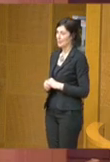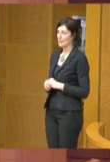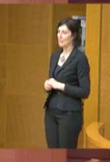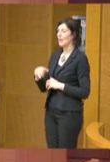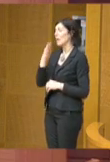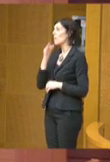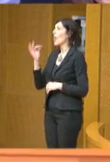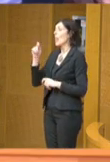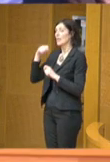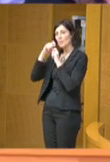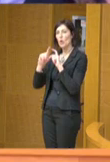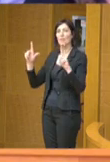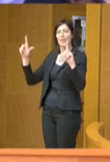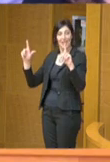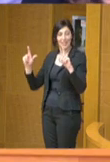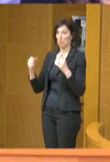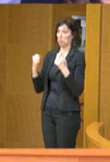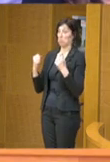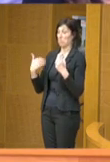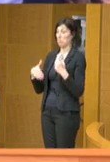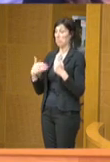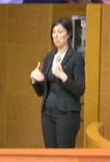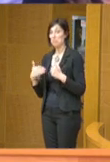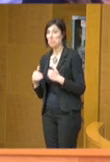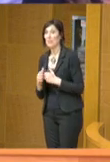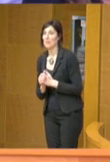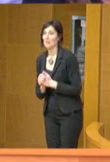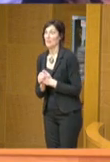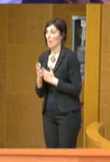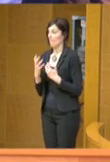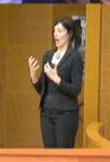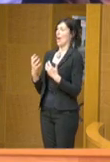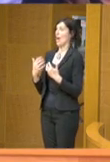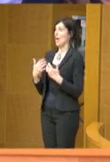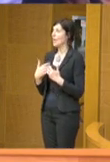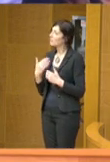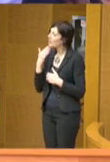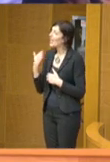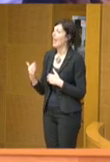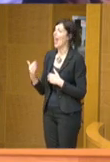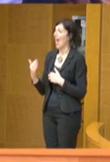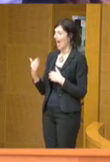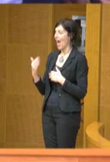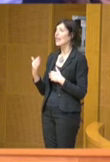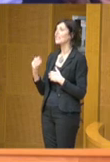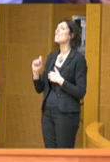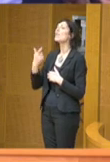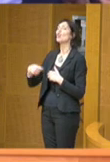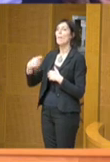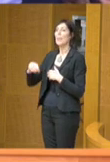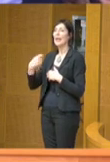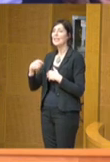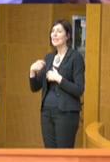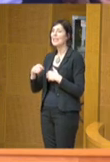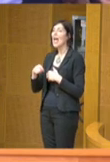Bellissimo video, la forza del video, come davvero ci ha catturato. E ringraziamo la vicepresidente dell'Unione